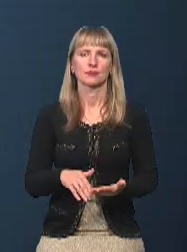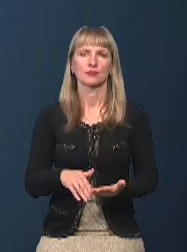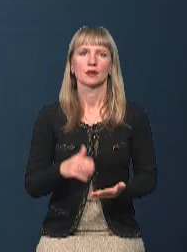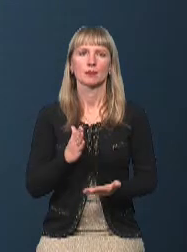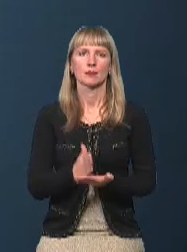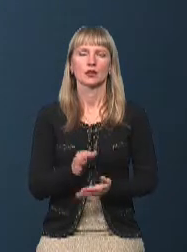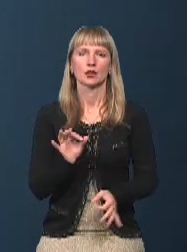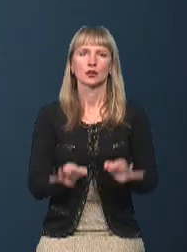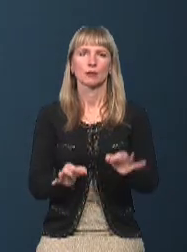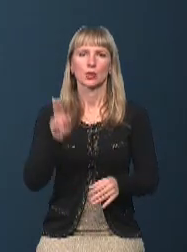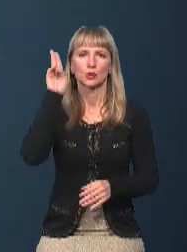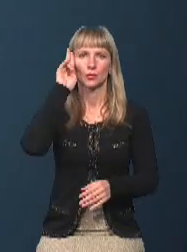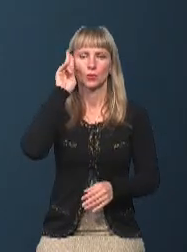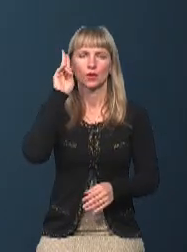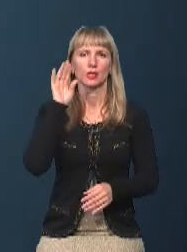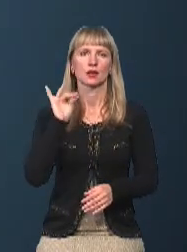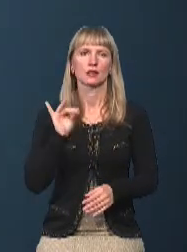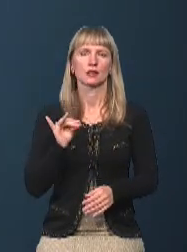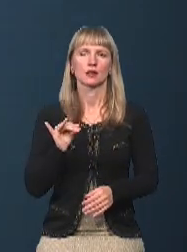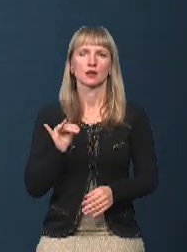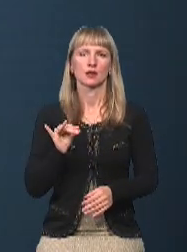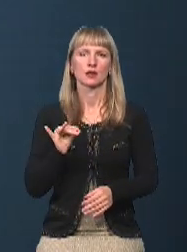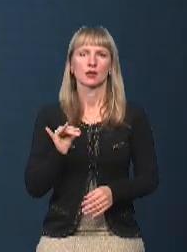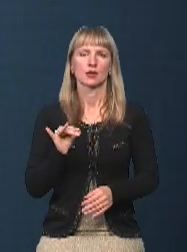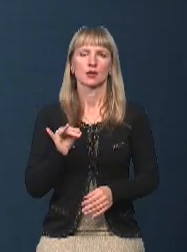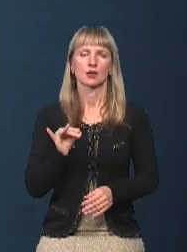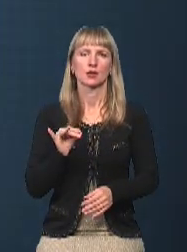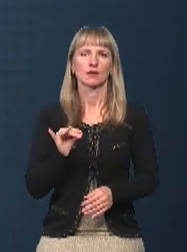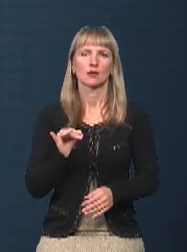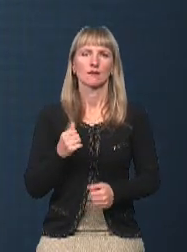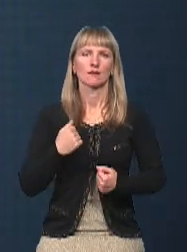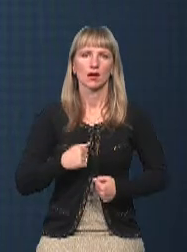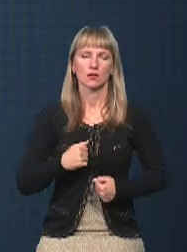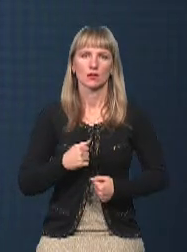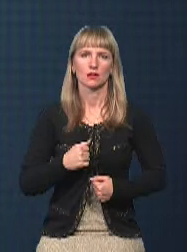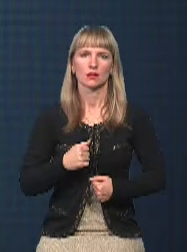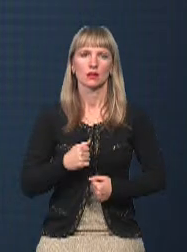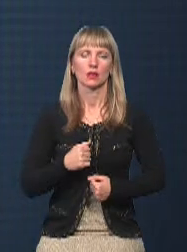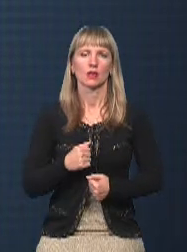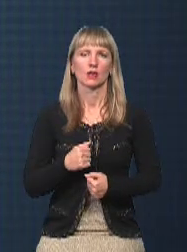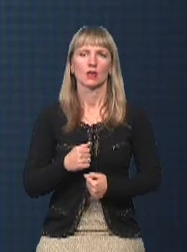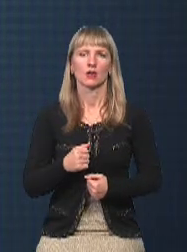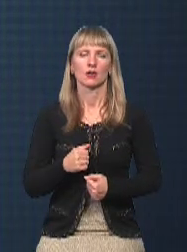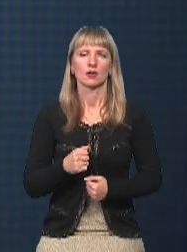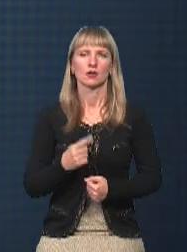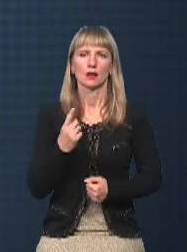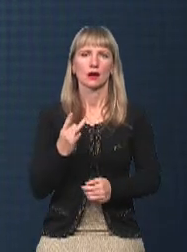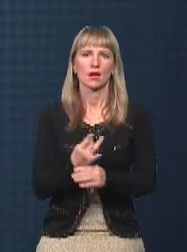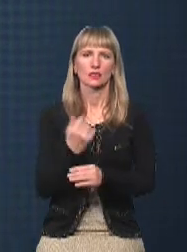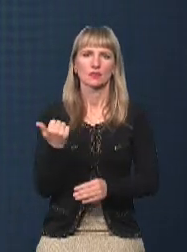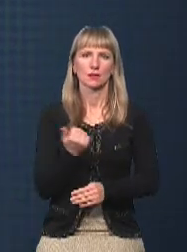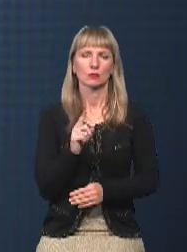мати нормальний туалет і ванну, або просто туалет і баню на раз в тиждень, бо в колоніях